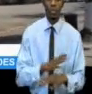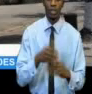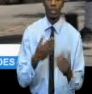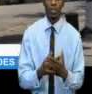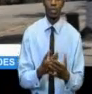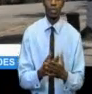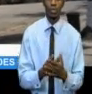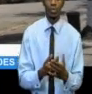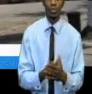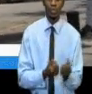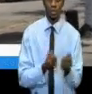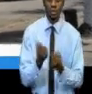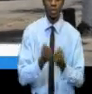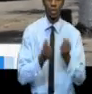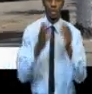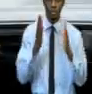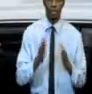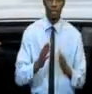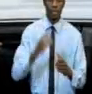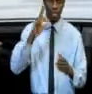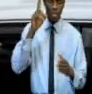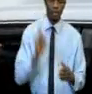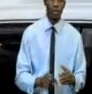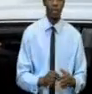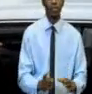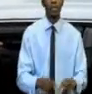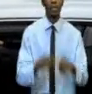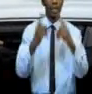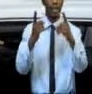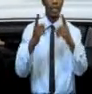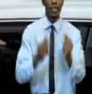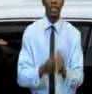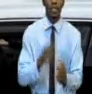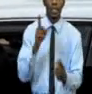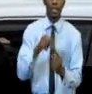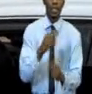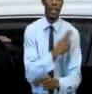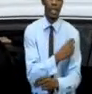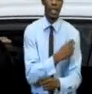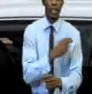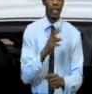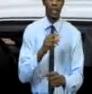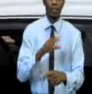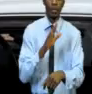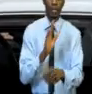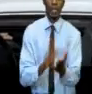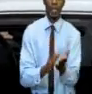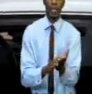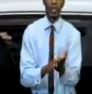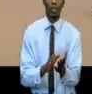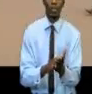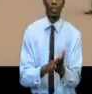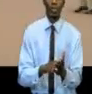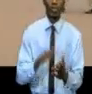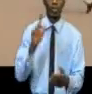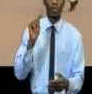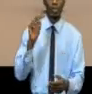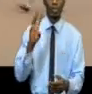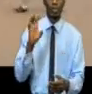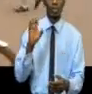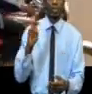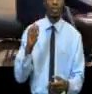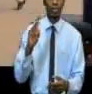apprendre la théorie sur les codes de la route et d'autres notions qui concernent les chauffeurs. Cette décision est de la mairie de